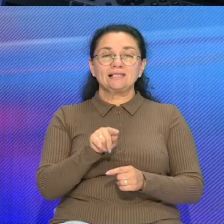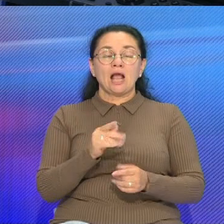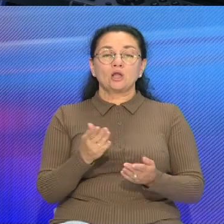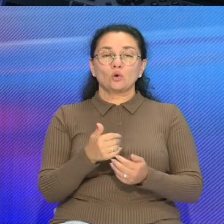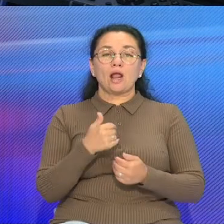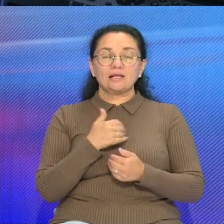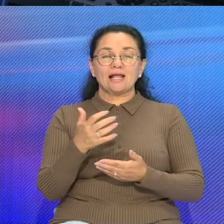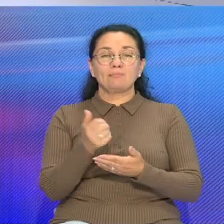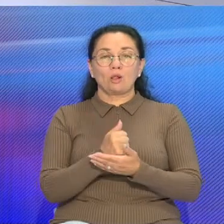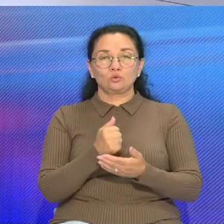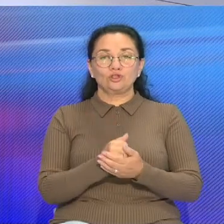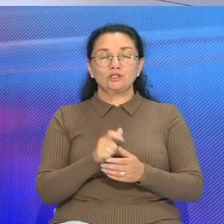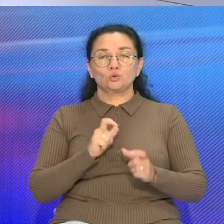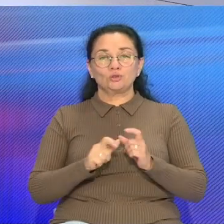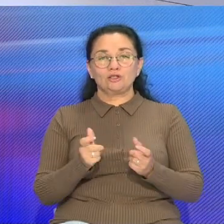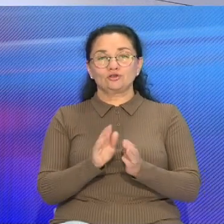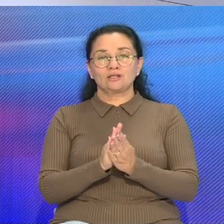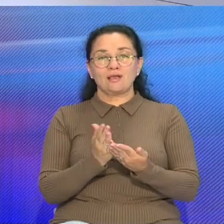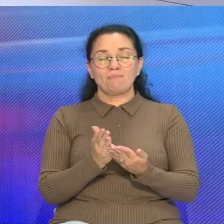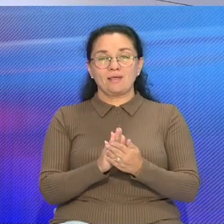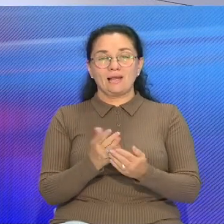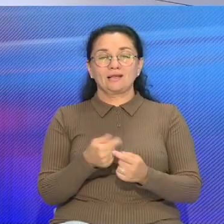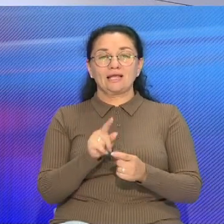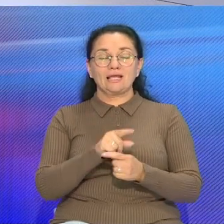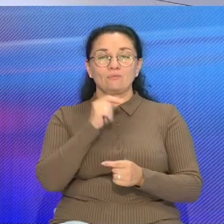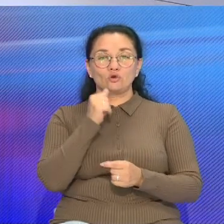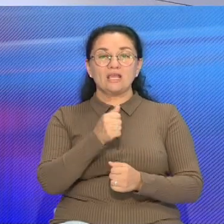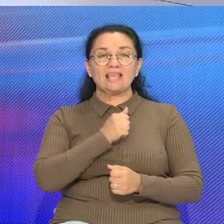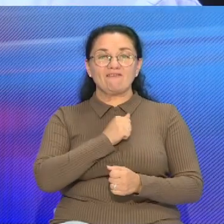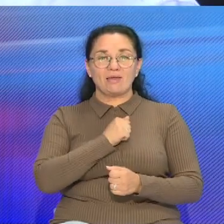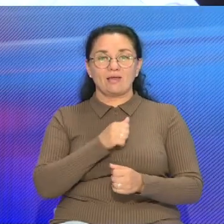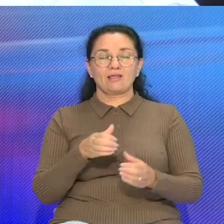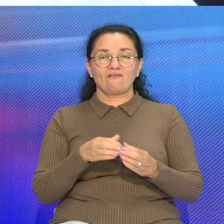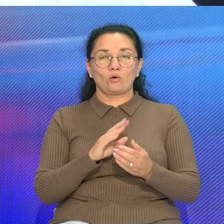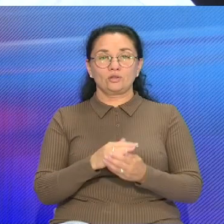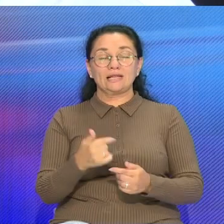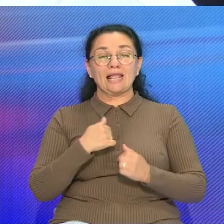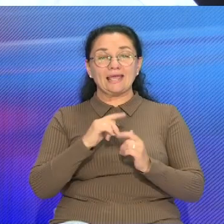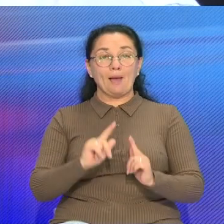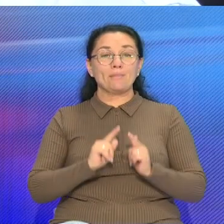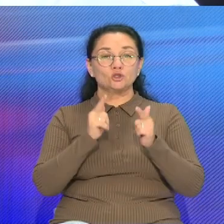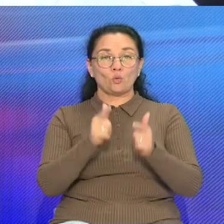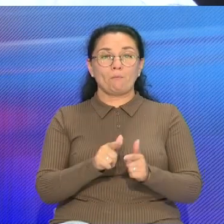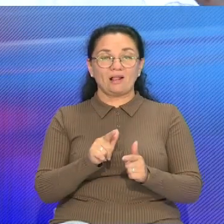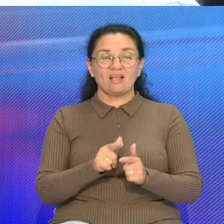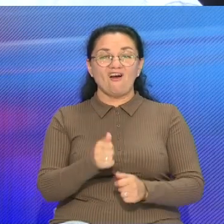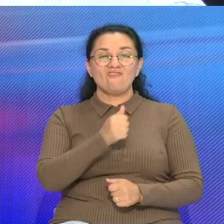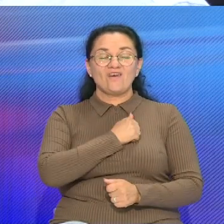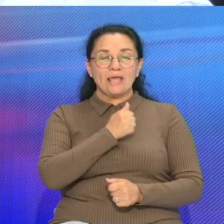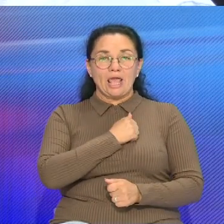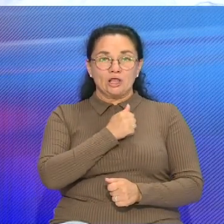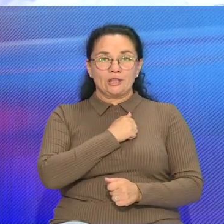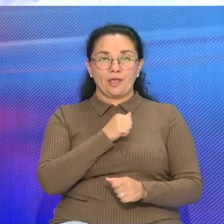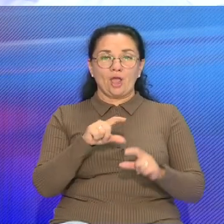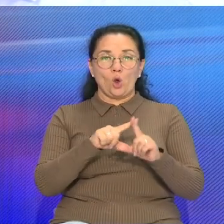А таксама прыхільнікі самага мужчынскага з факультэтаў – ваеннага. Я поступал в военное училище. Это все